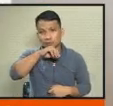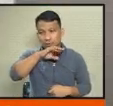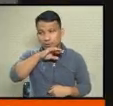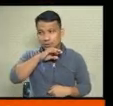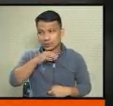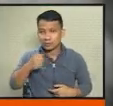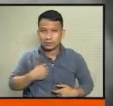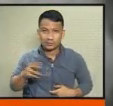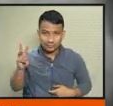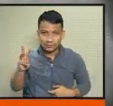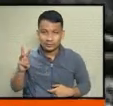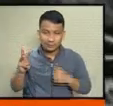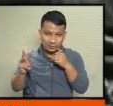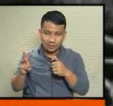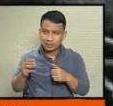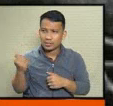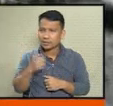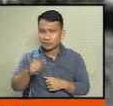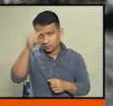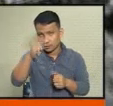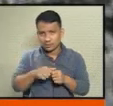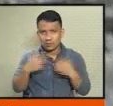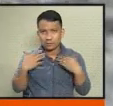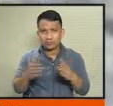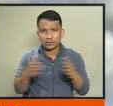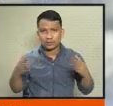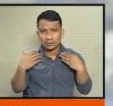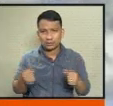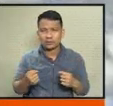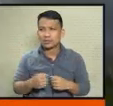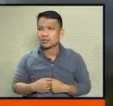Girl Scout. Pero tandaan, gaano man yan kalakas at